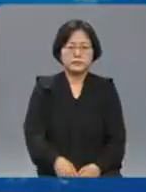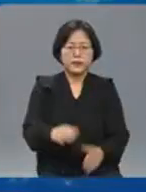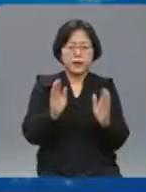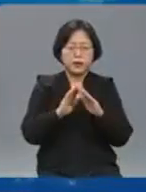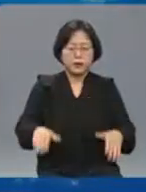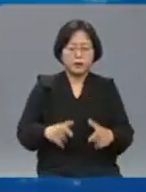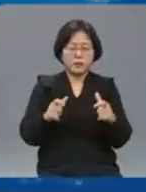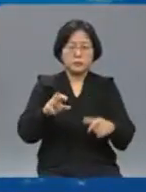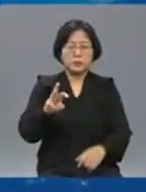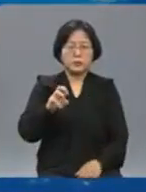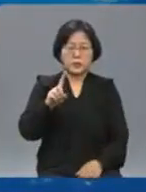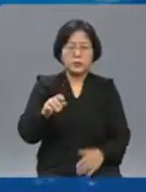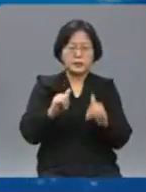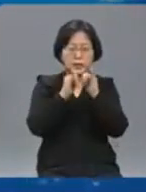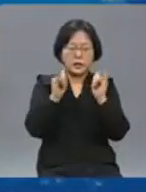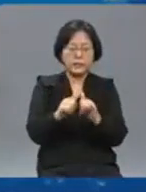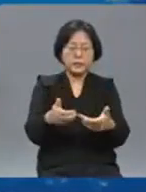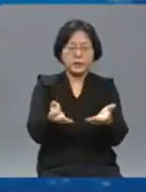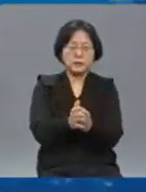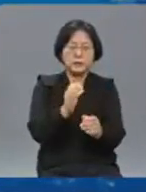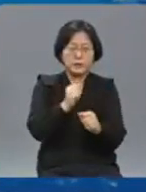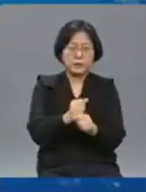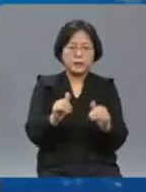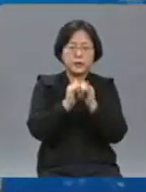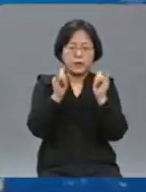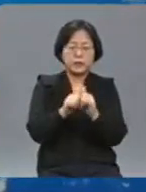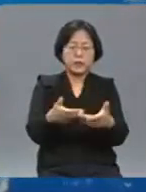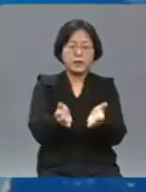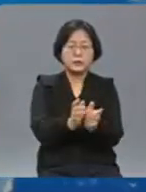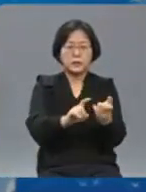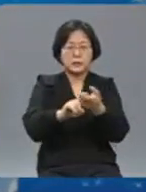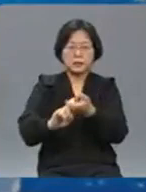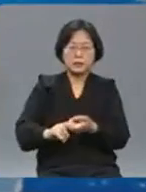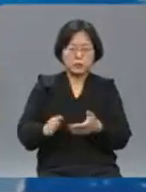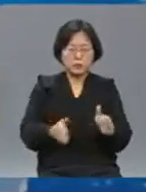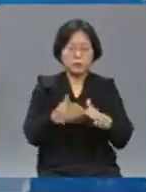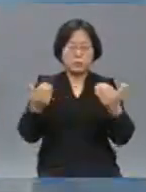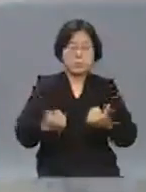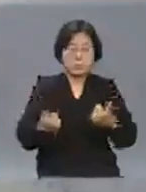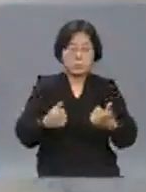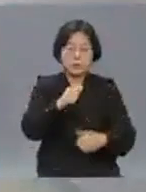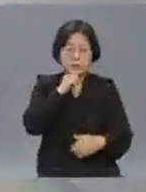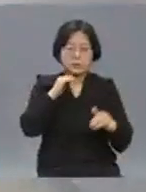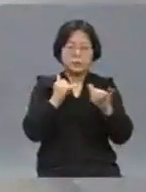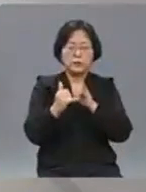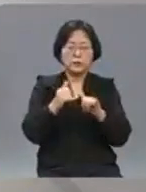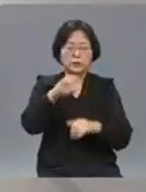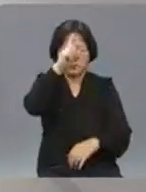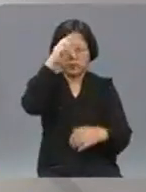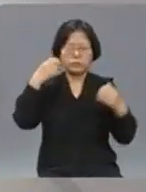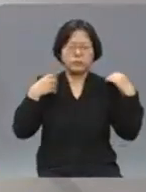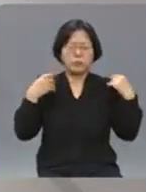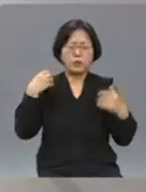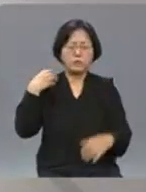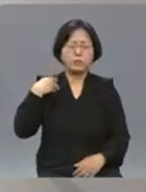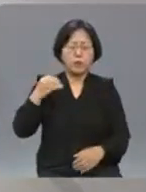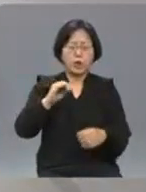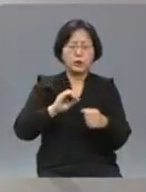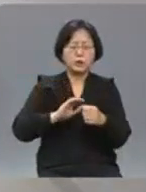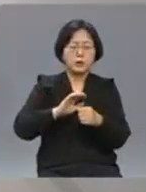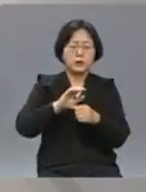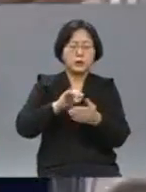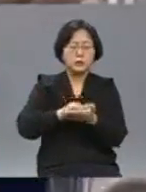전남 지역 31개 사회단체로 구성된 사회단체연합회는 전남도의회에서 기자회견을 열고 정부가